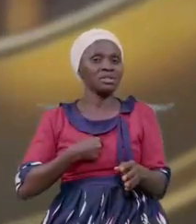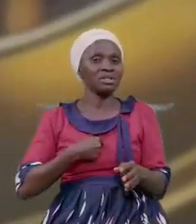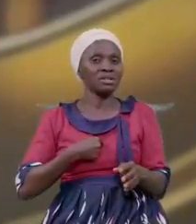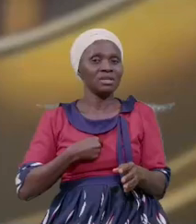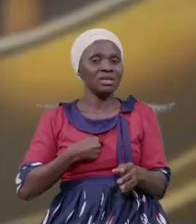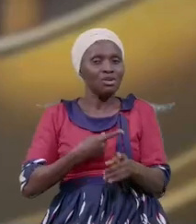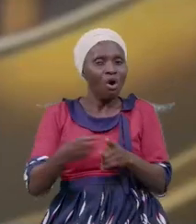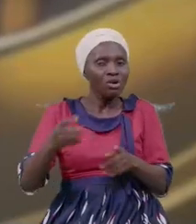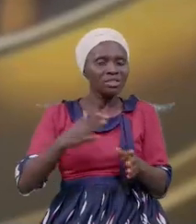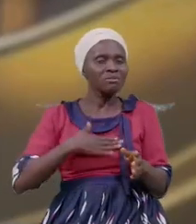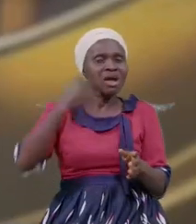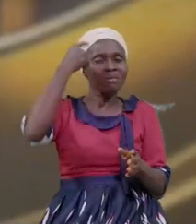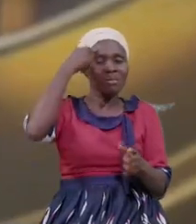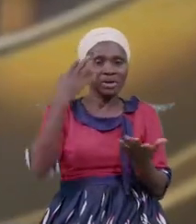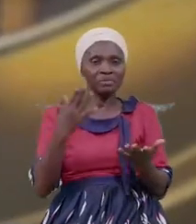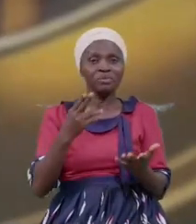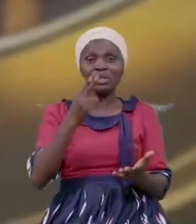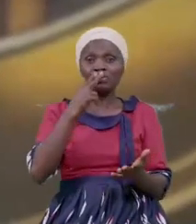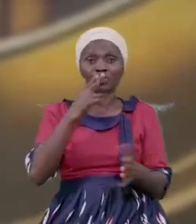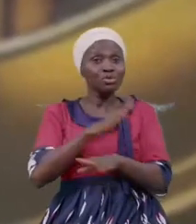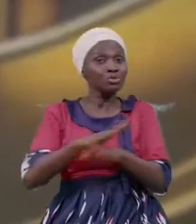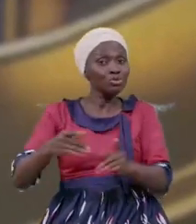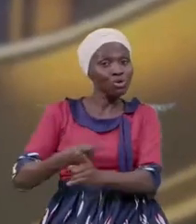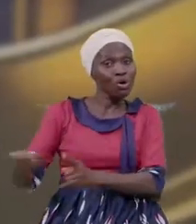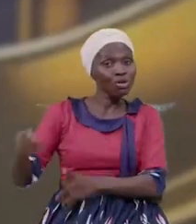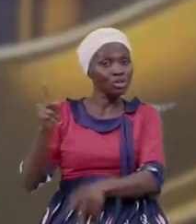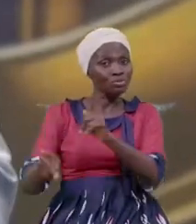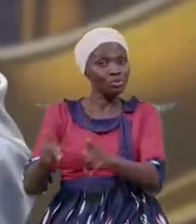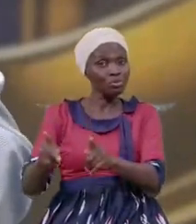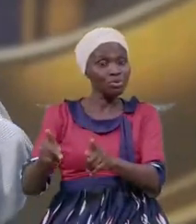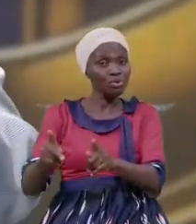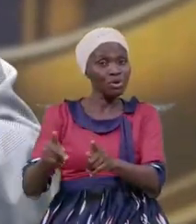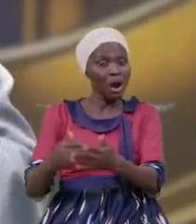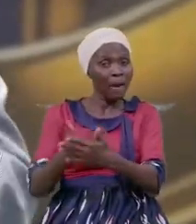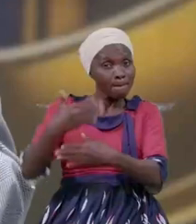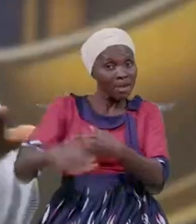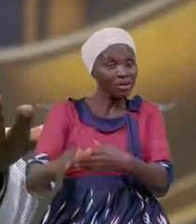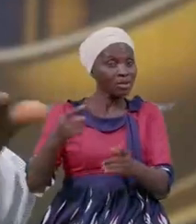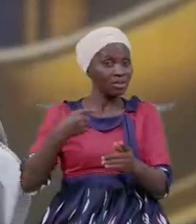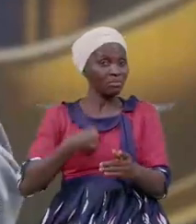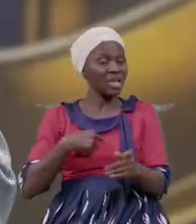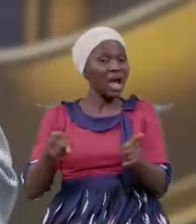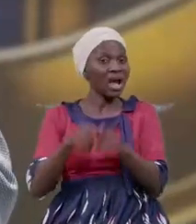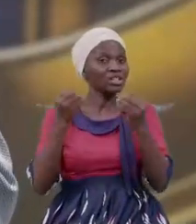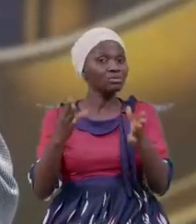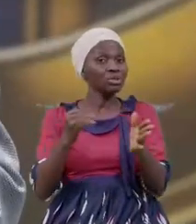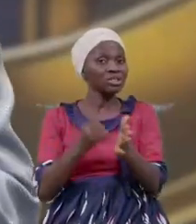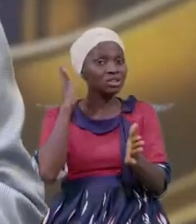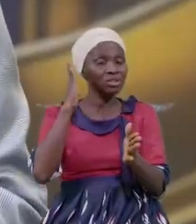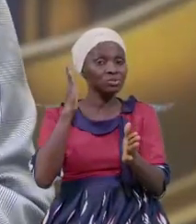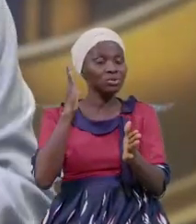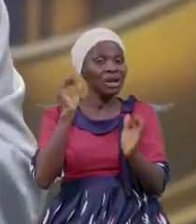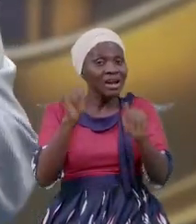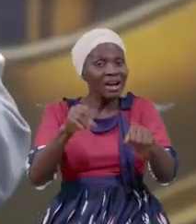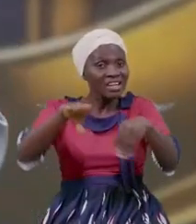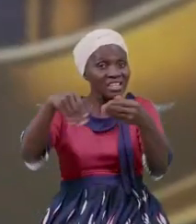mon cerveau fumer ne nuit pas à ceux qui sont loin de moi ça peut me donner le